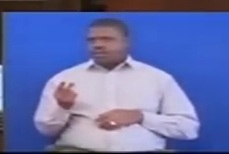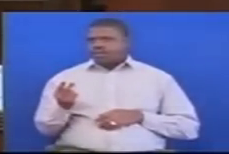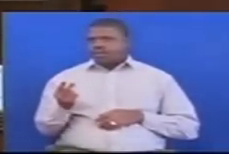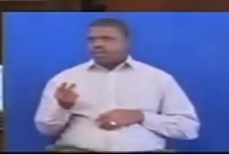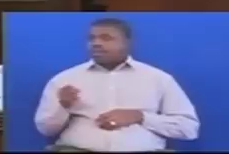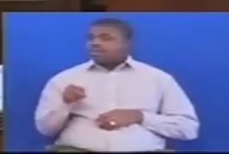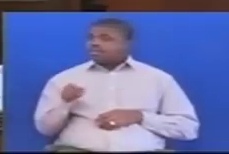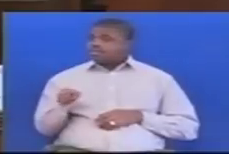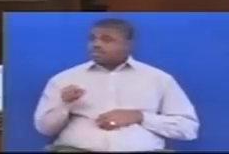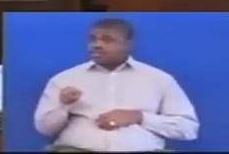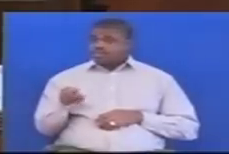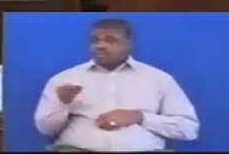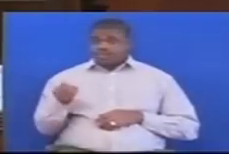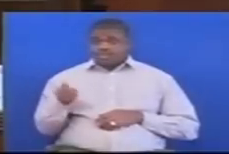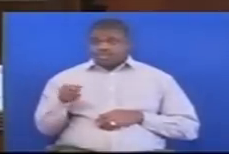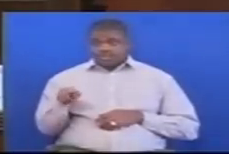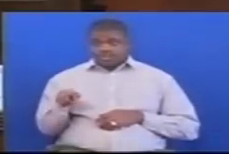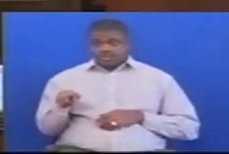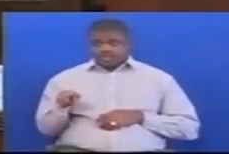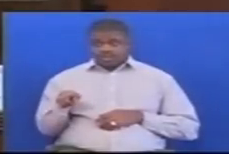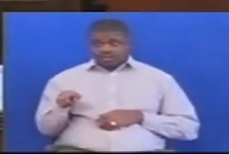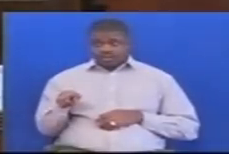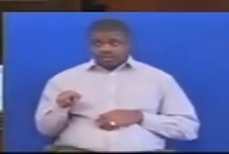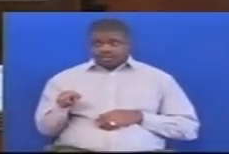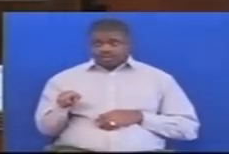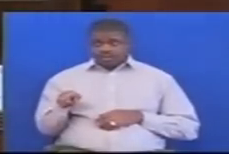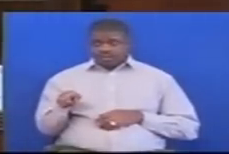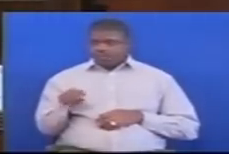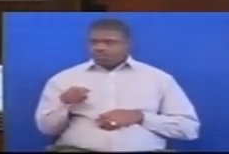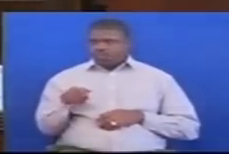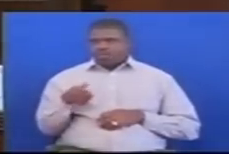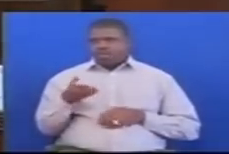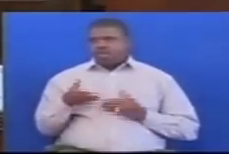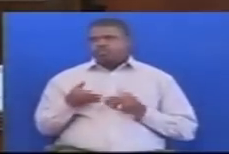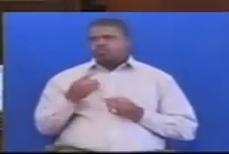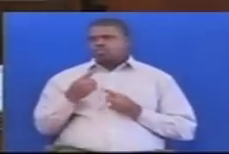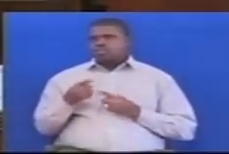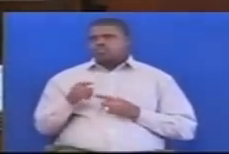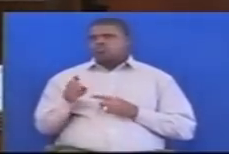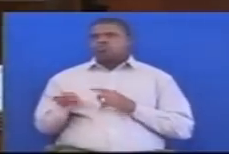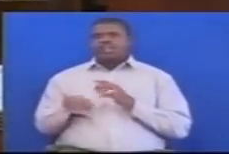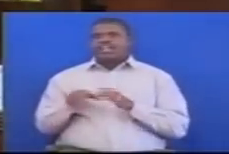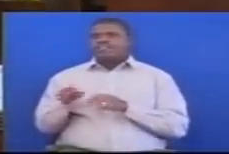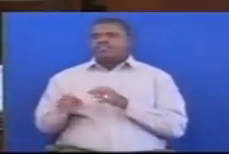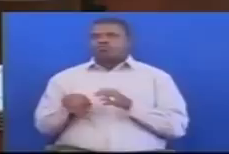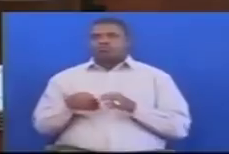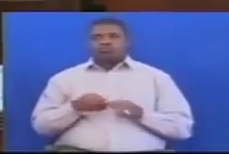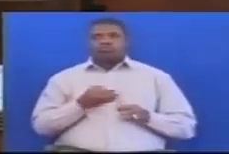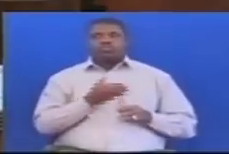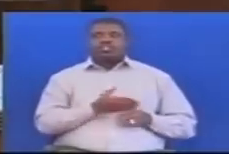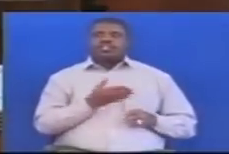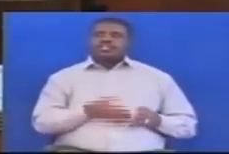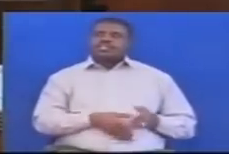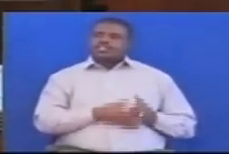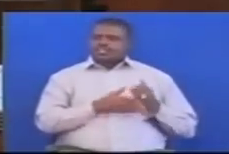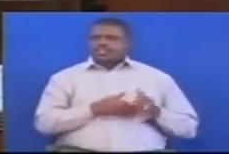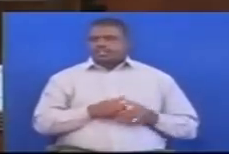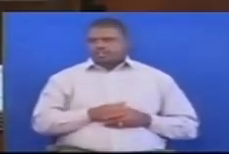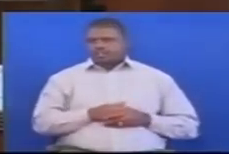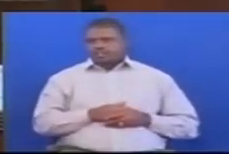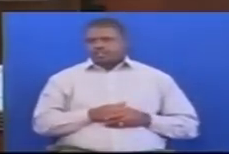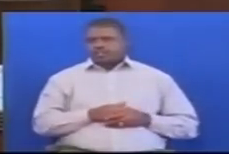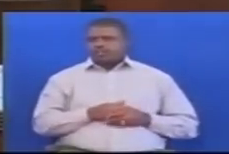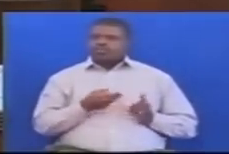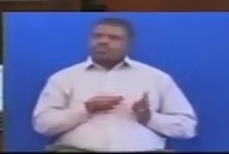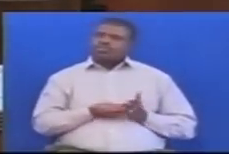Hizi pesa hizi huwezi ukasema ni za usanifu, ni za ujenzi, ni za